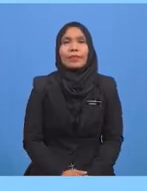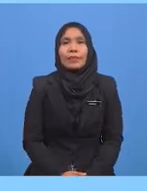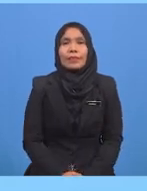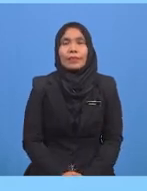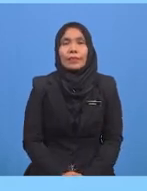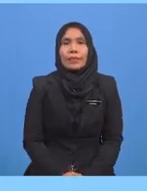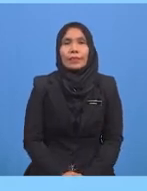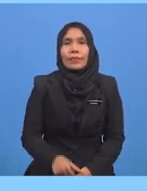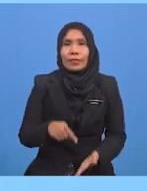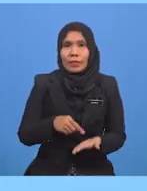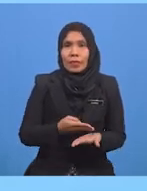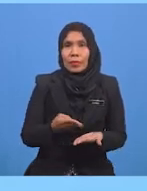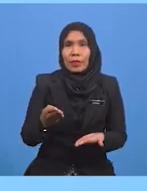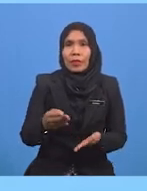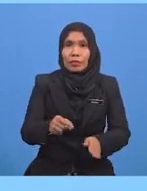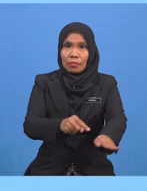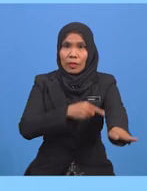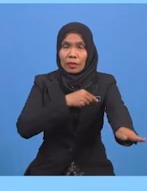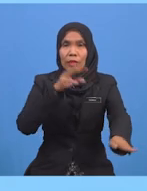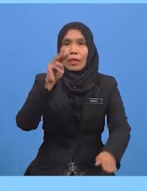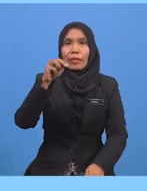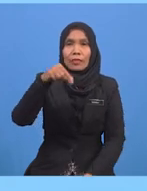Diberi panjang MQ